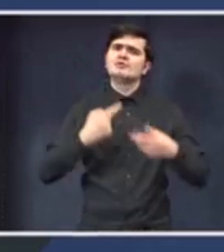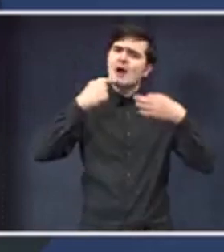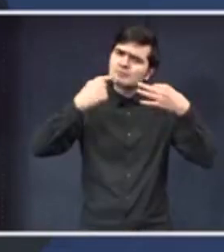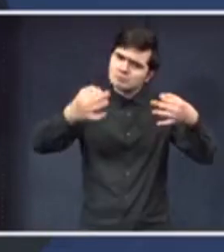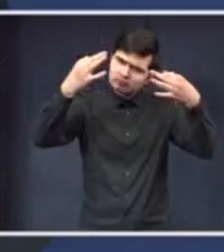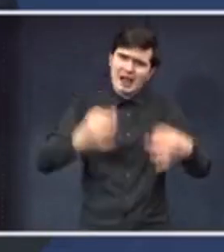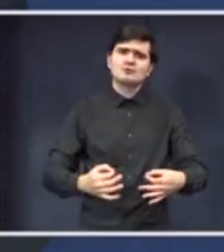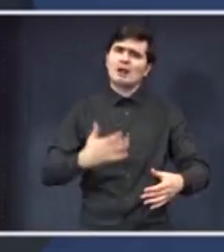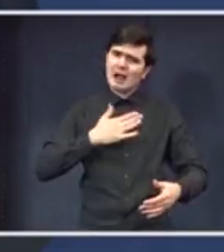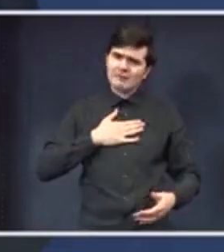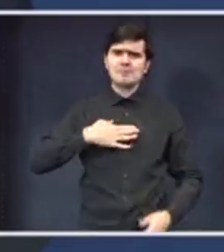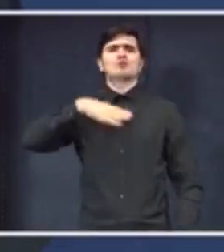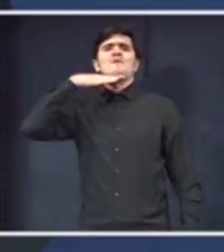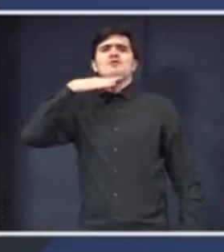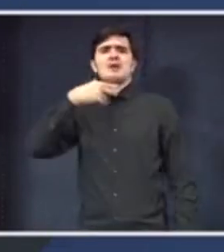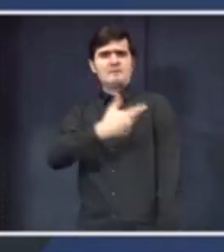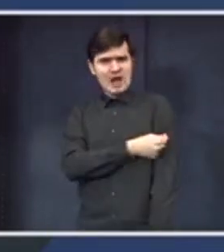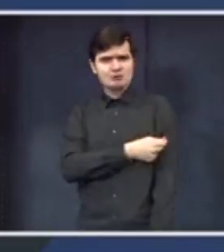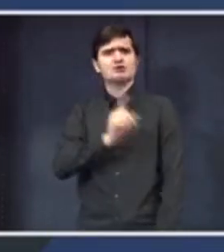vaccin necesare.